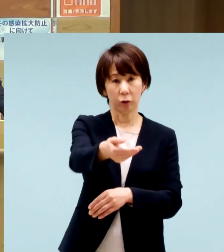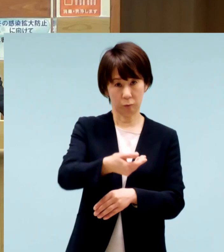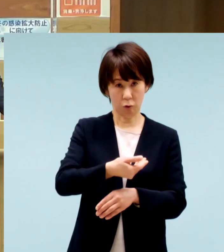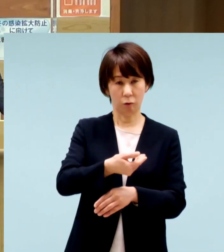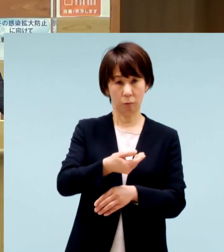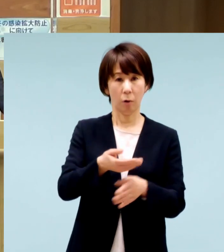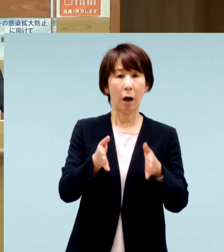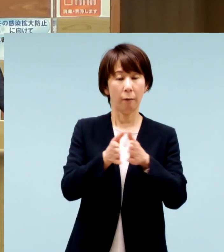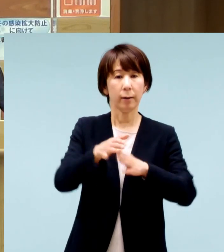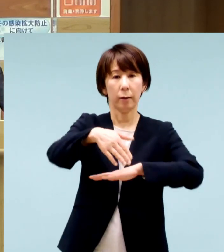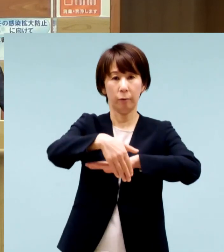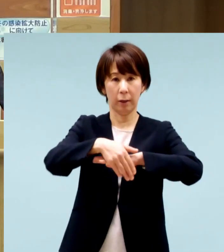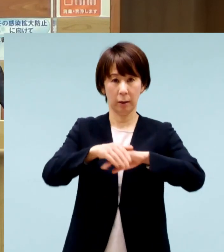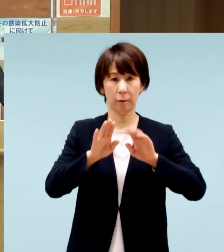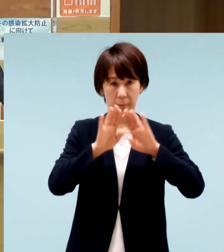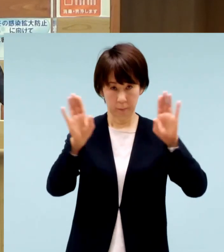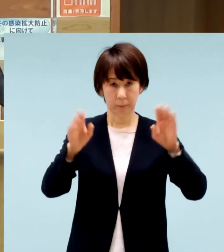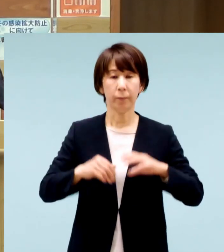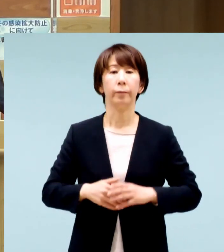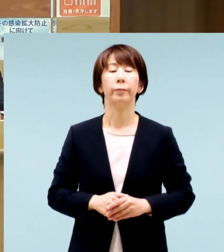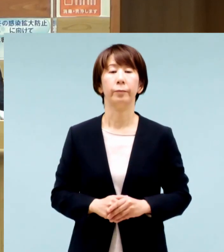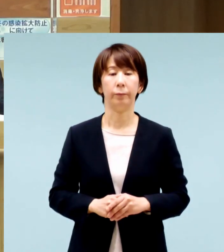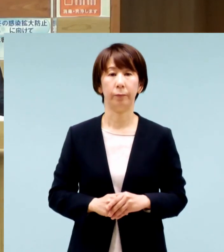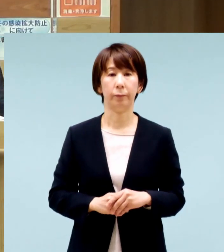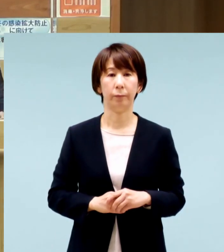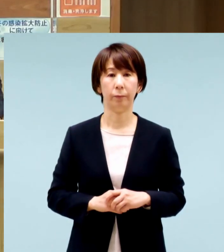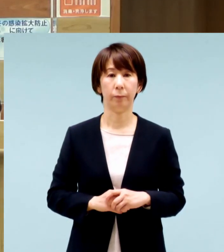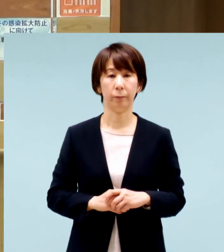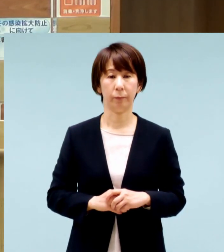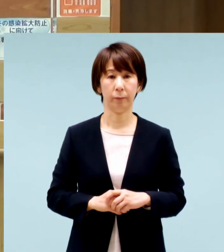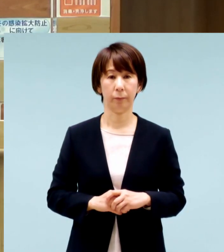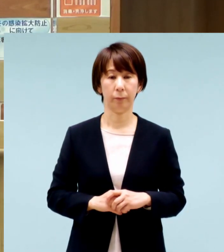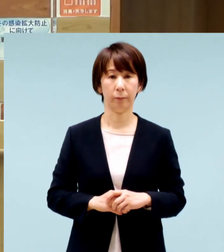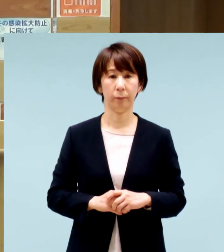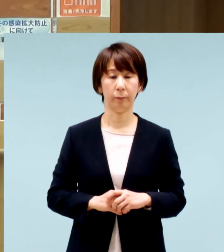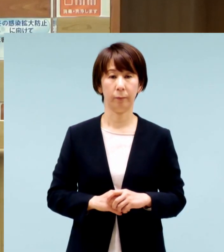します。はい、北海道新聞の岩崎さん。